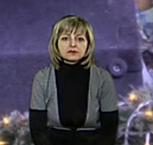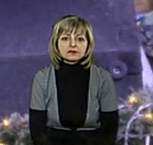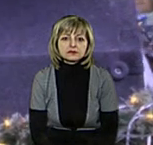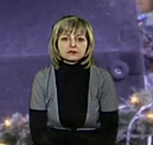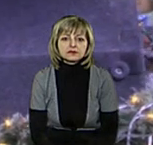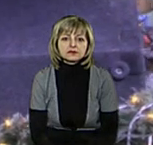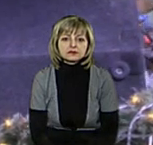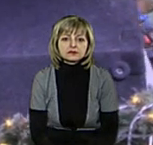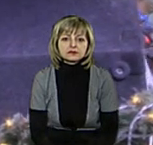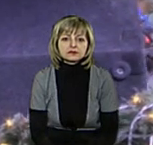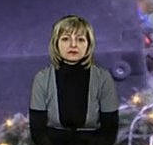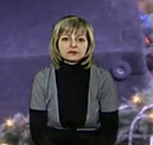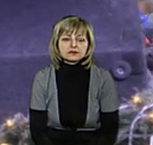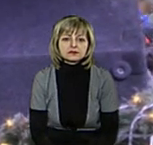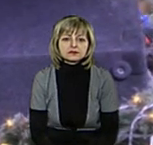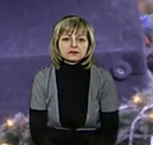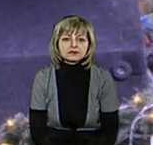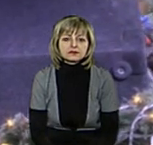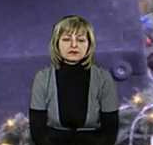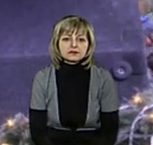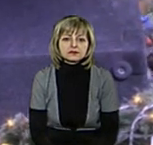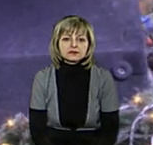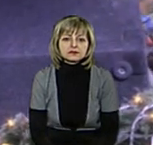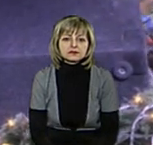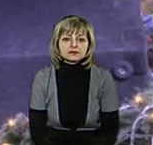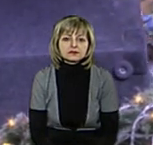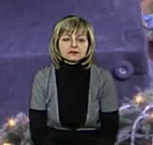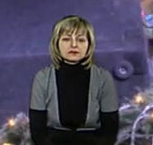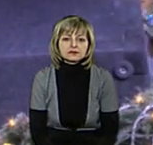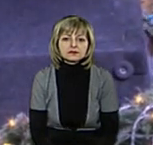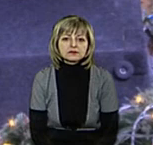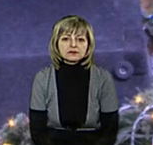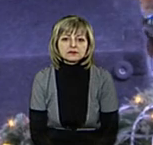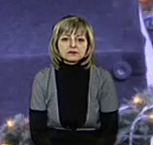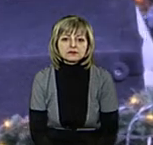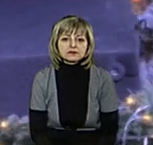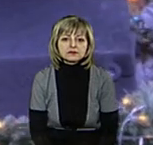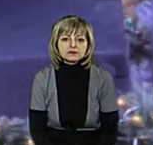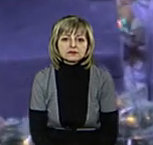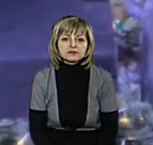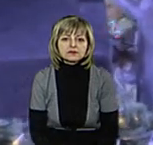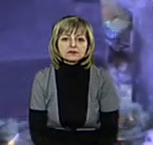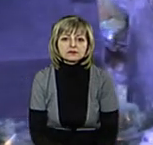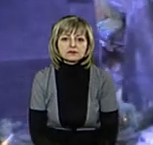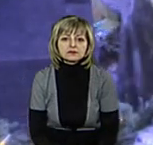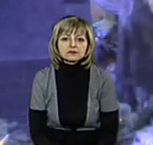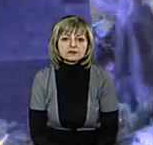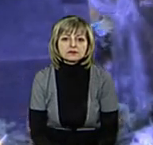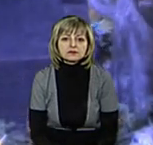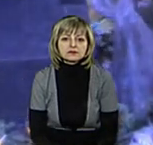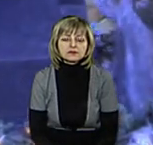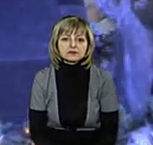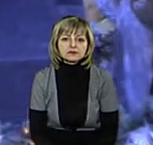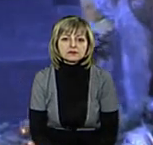Ось тобі зірочка. В цих зірочках горить вогонь. Вогонь небесний. А ви,